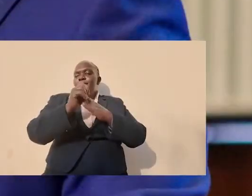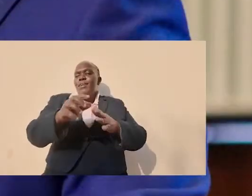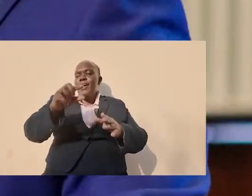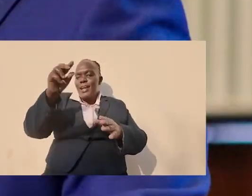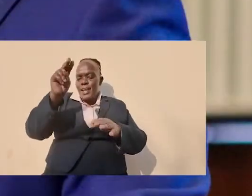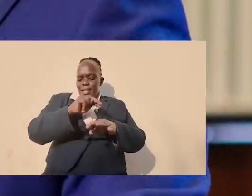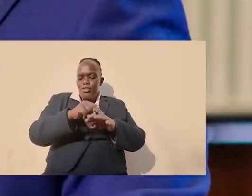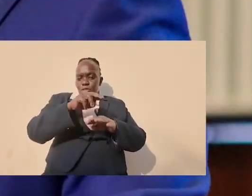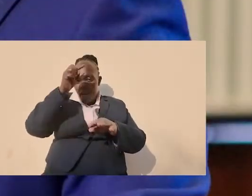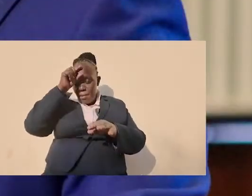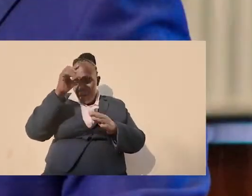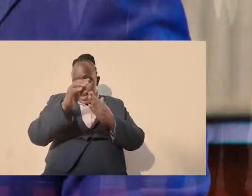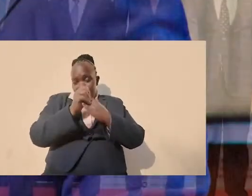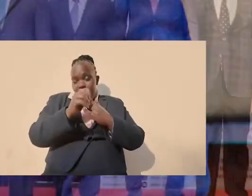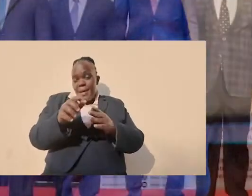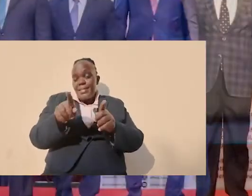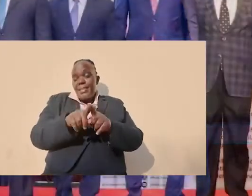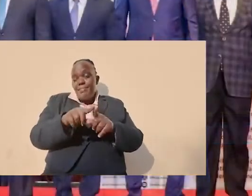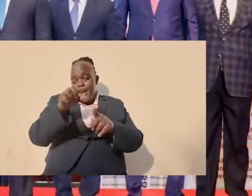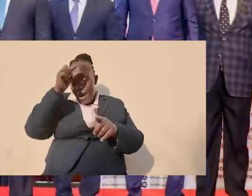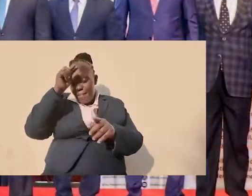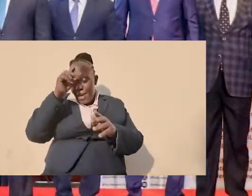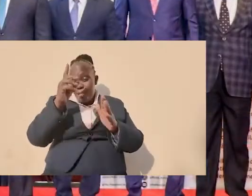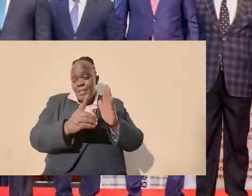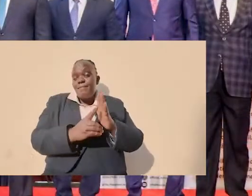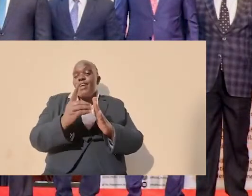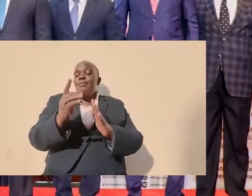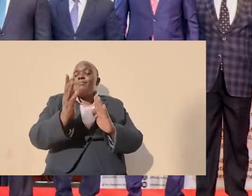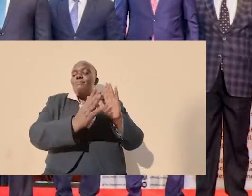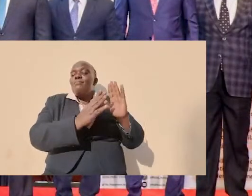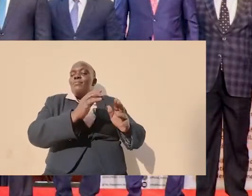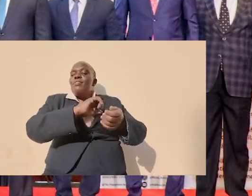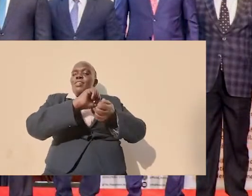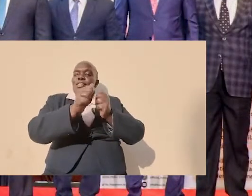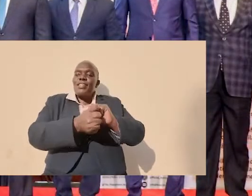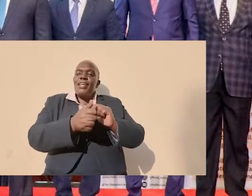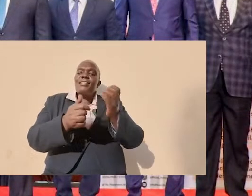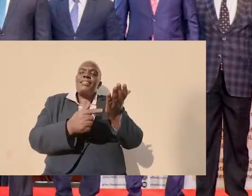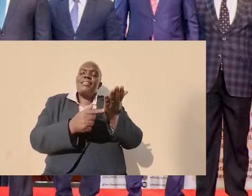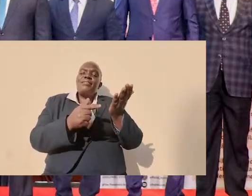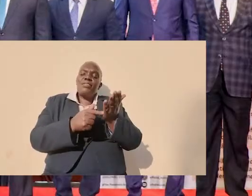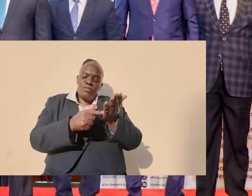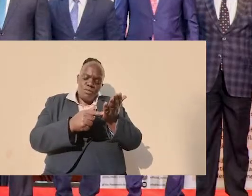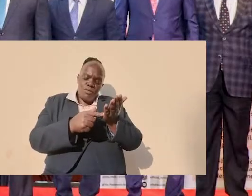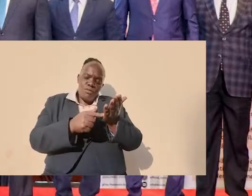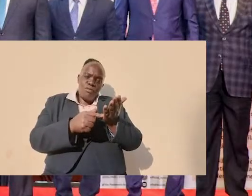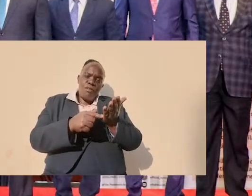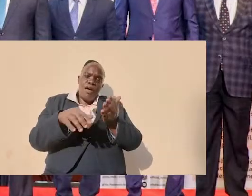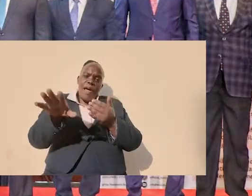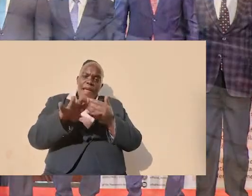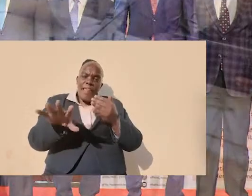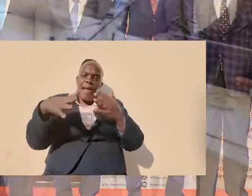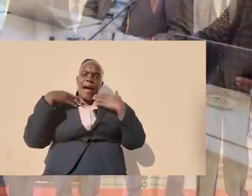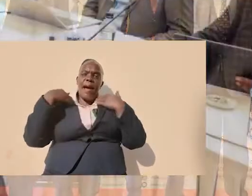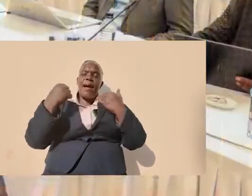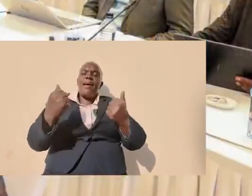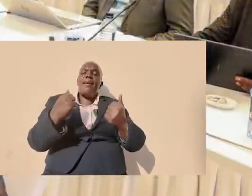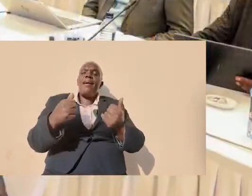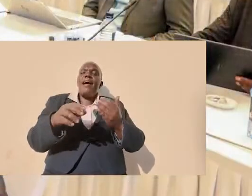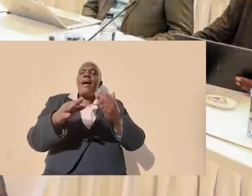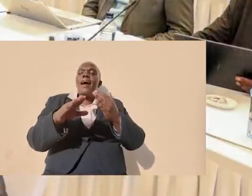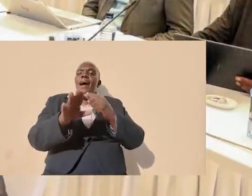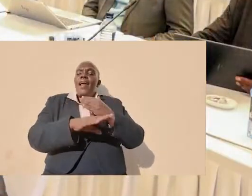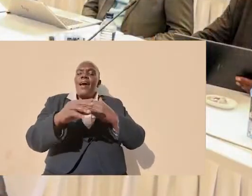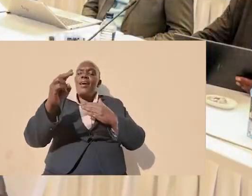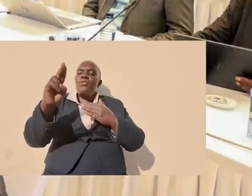Waziri Julius Ogamba ametangaza matokeo ya upangaji wa wanafunzi wa vyuo vikuu na vyuo vya kati kwa mwaka wa masomo wa mwaka